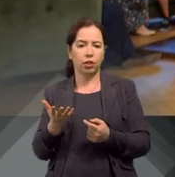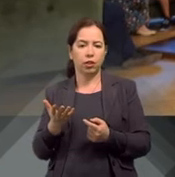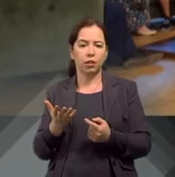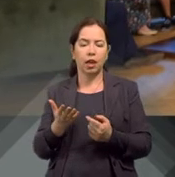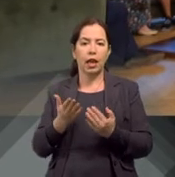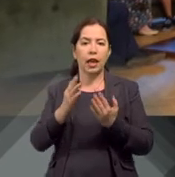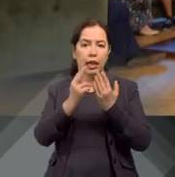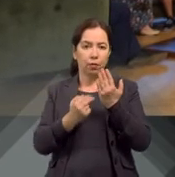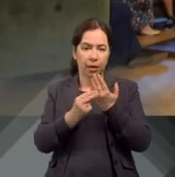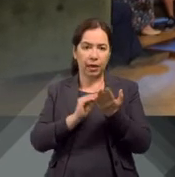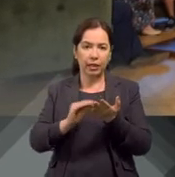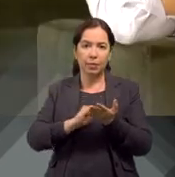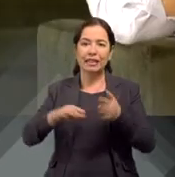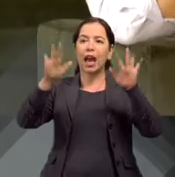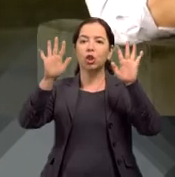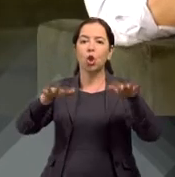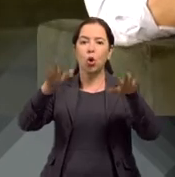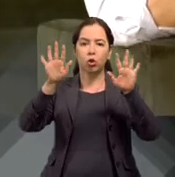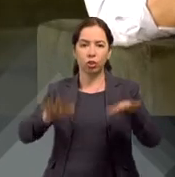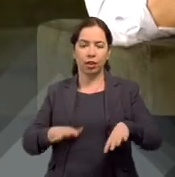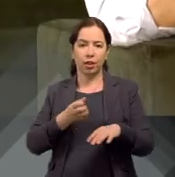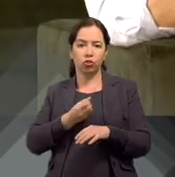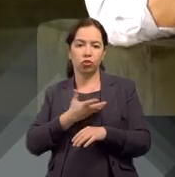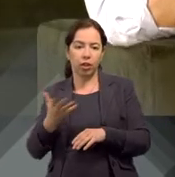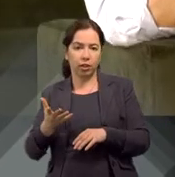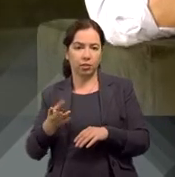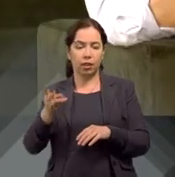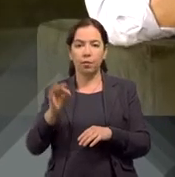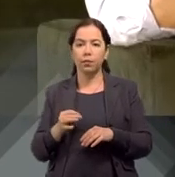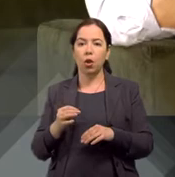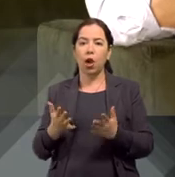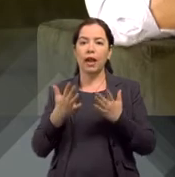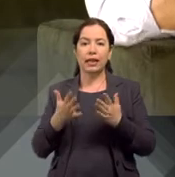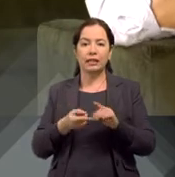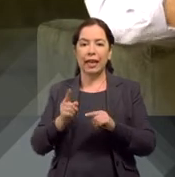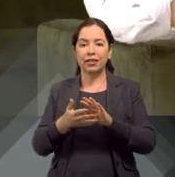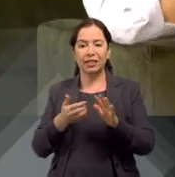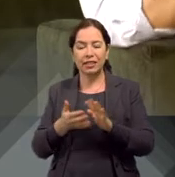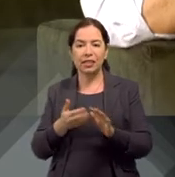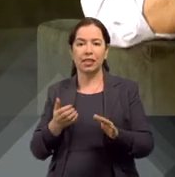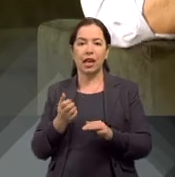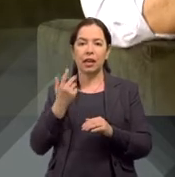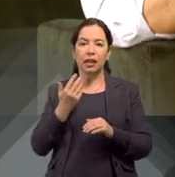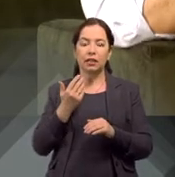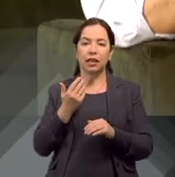дождь, конечно. Но оказывается, что этого недостаточно. Когда с тобой бесконечно щедры, но не